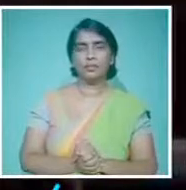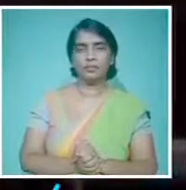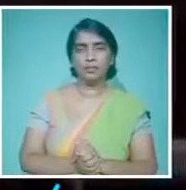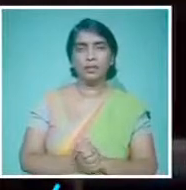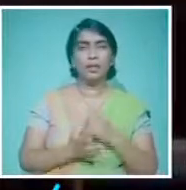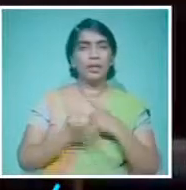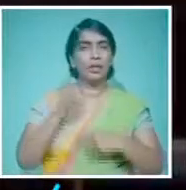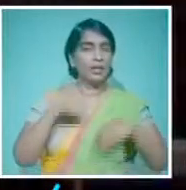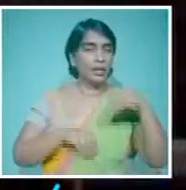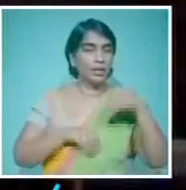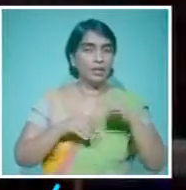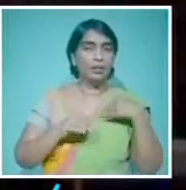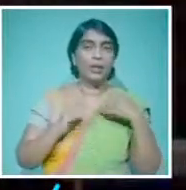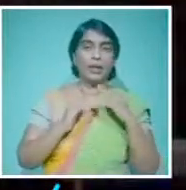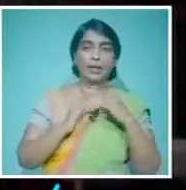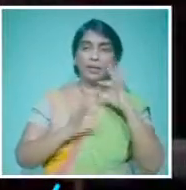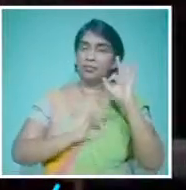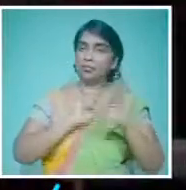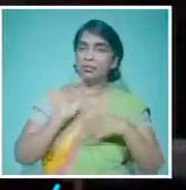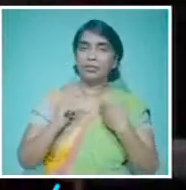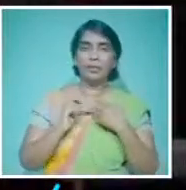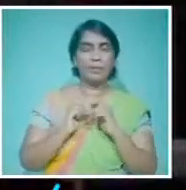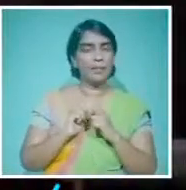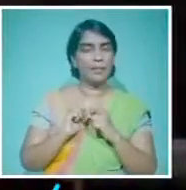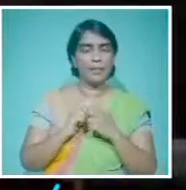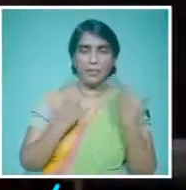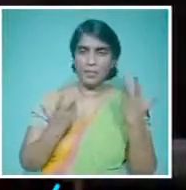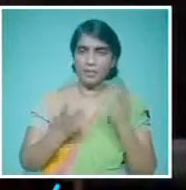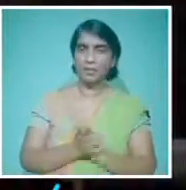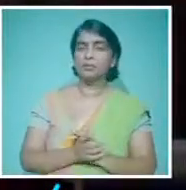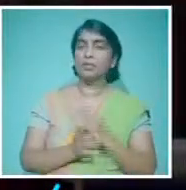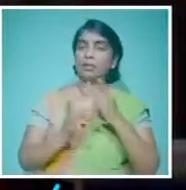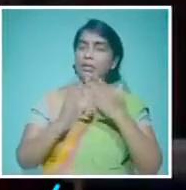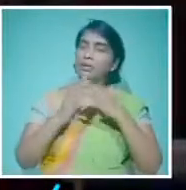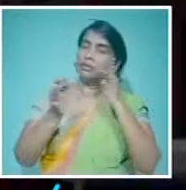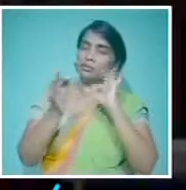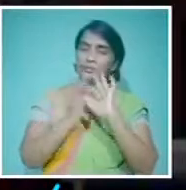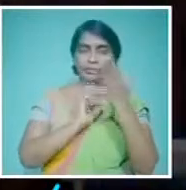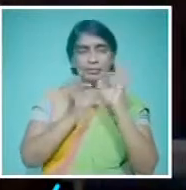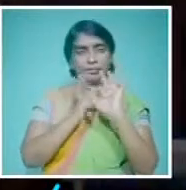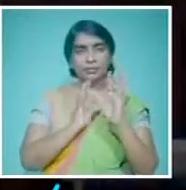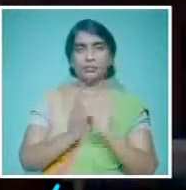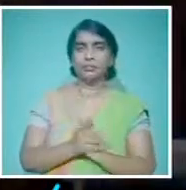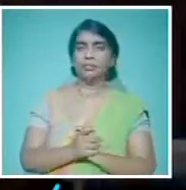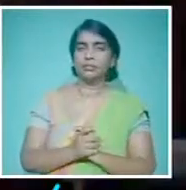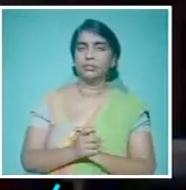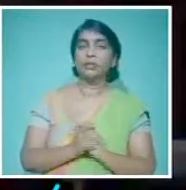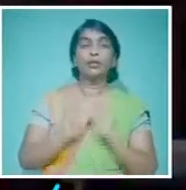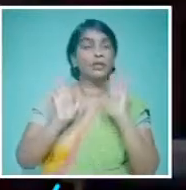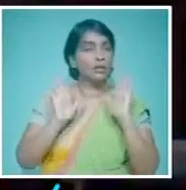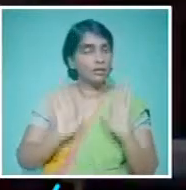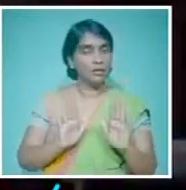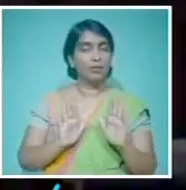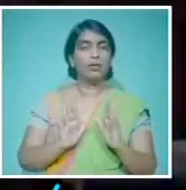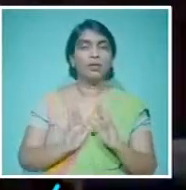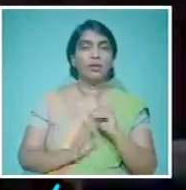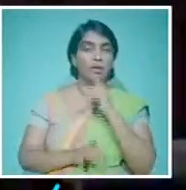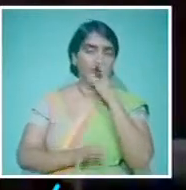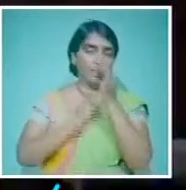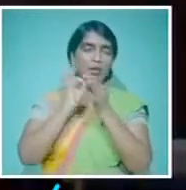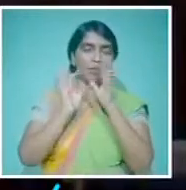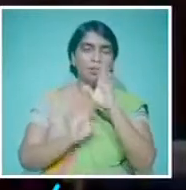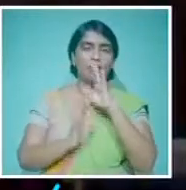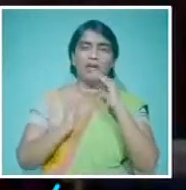Desa pahalne karbu ape gawal gini tiku wadaka makne. Wadaka gini tiku waikiya muko. Habai katawak tino